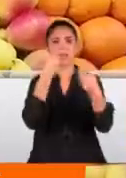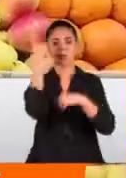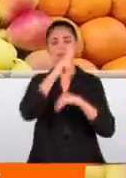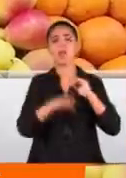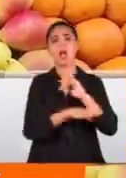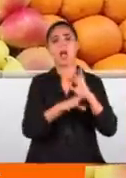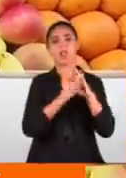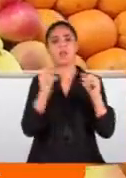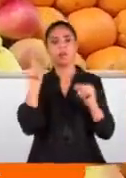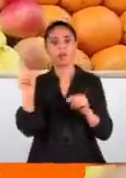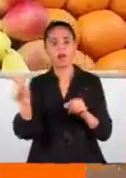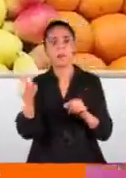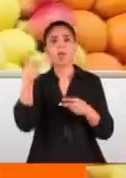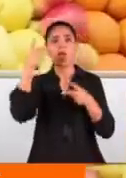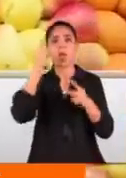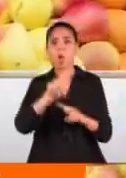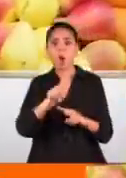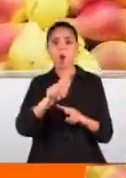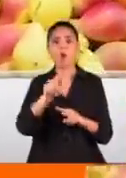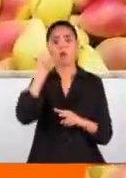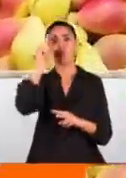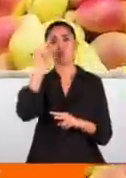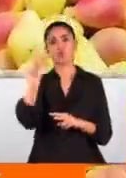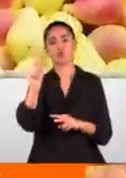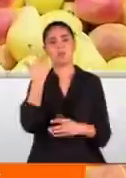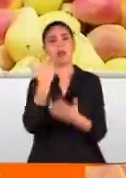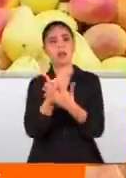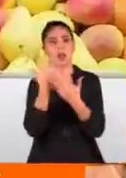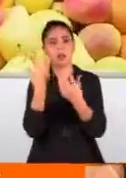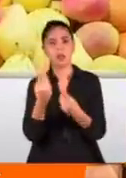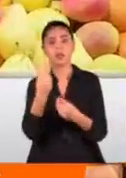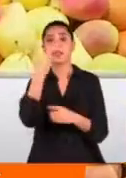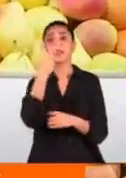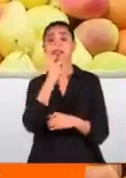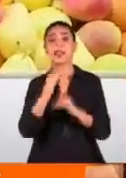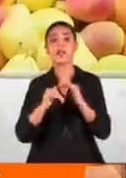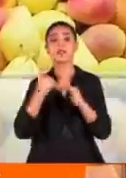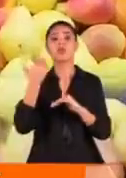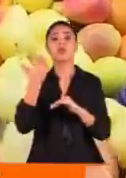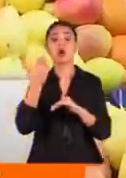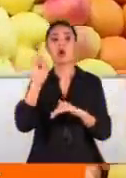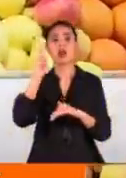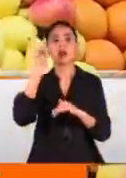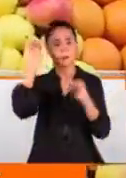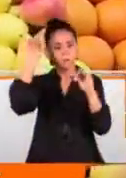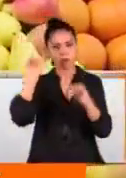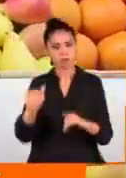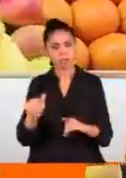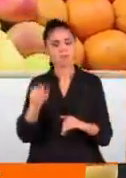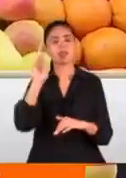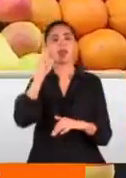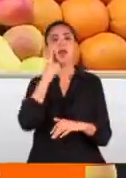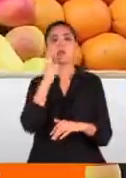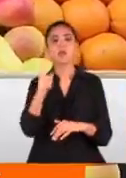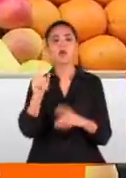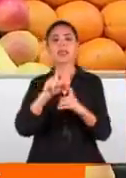hayatını kaybetmişti. Ölümü kayıtlara şüpheli ölüm olarak geçti. 2 yıl sonrasında adli tıp raporu ortaya çıktı ve